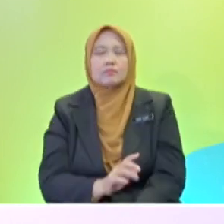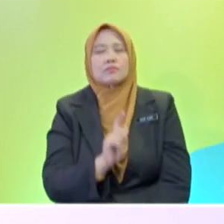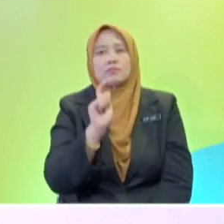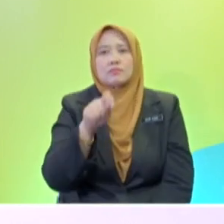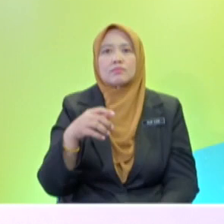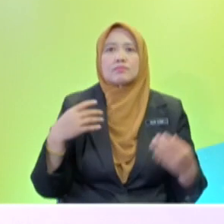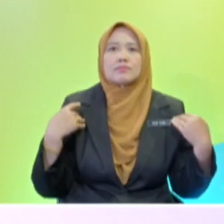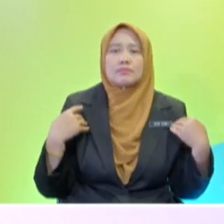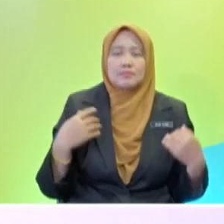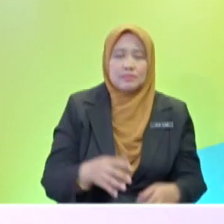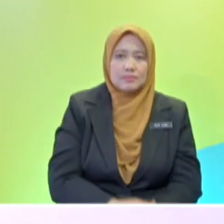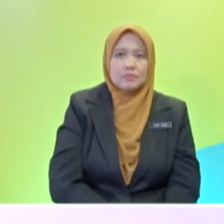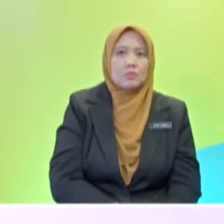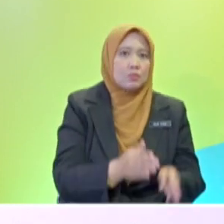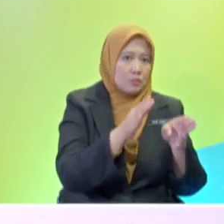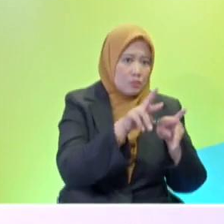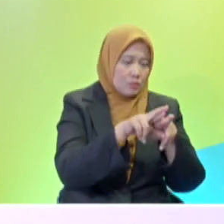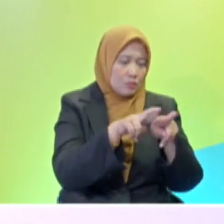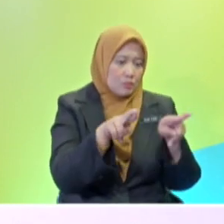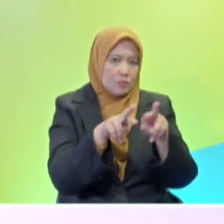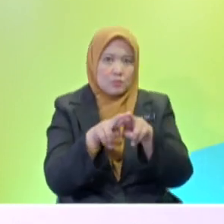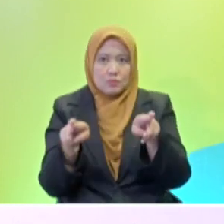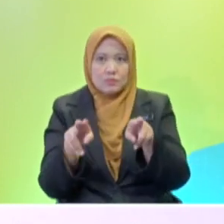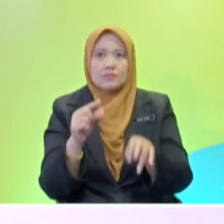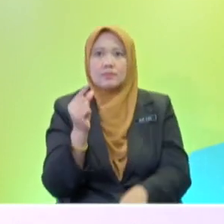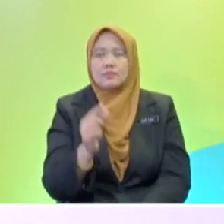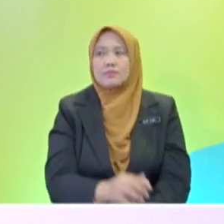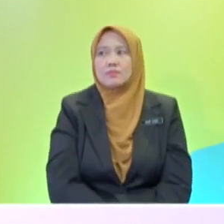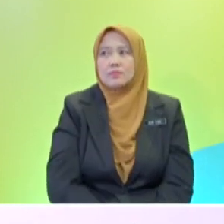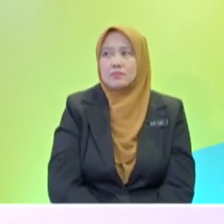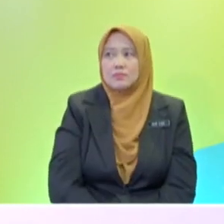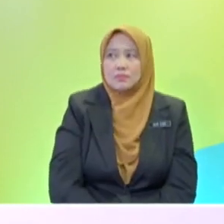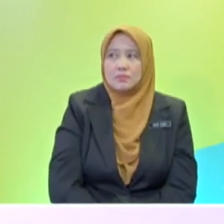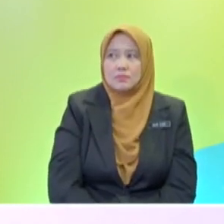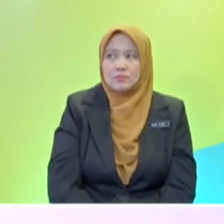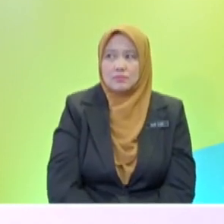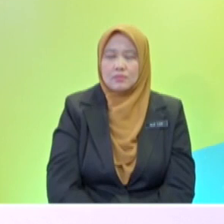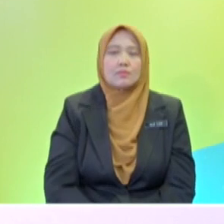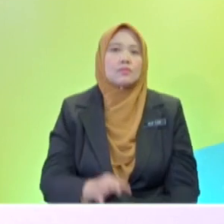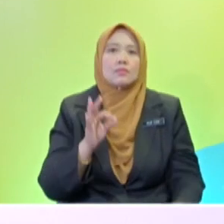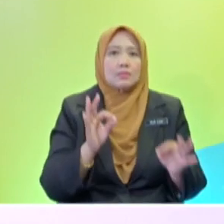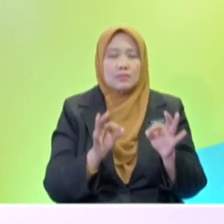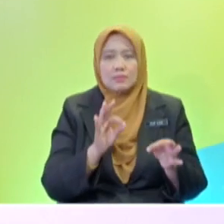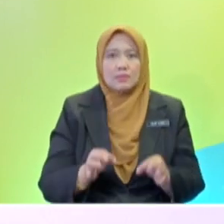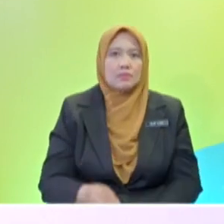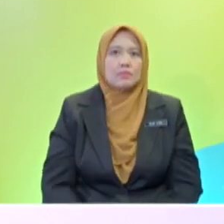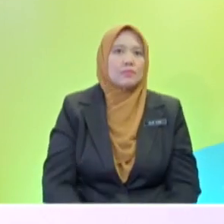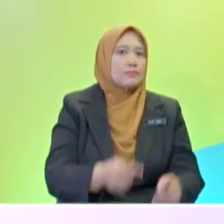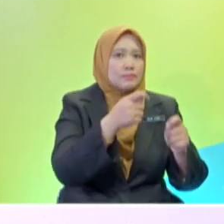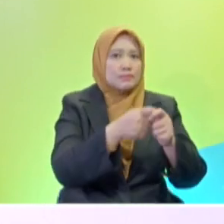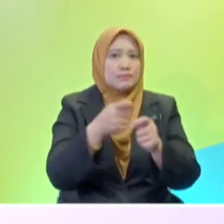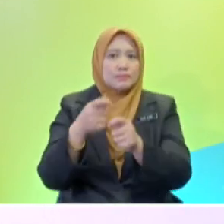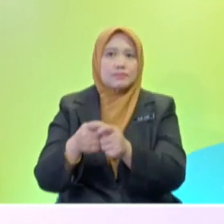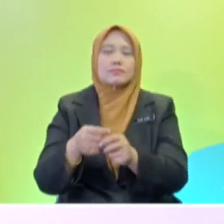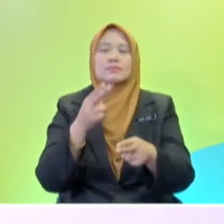jika bertindak dikenali sebagai kolase bukan mozaik jadi kita